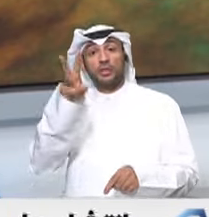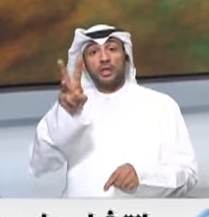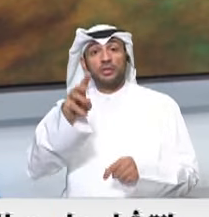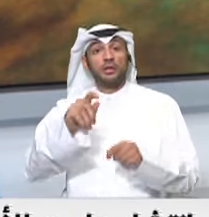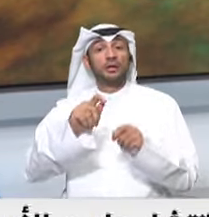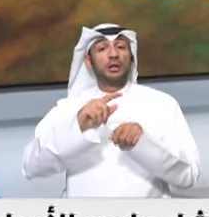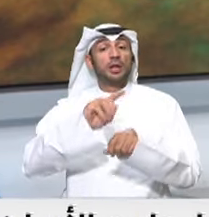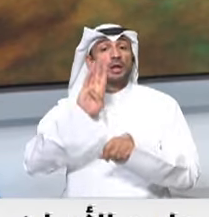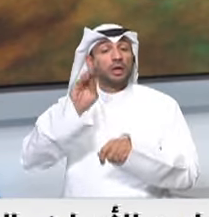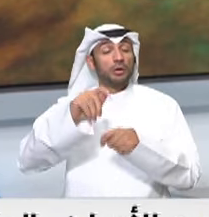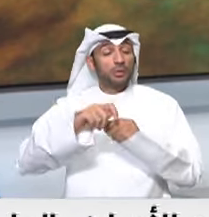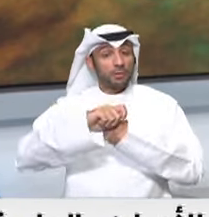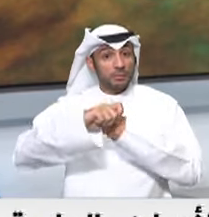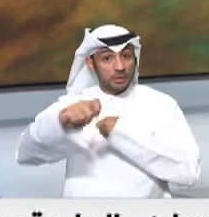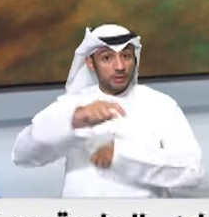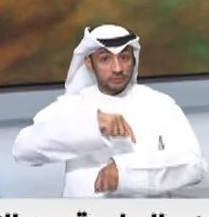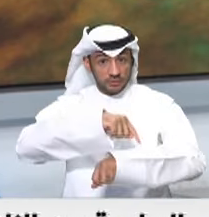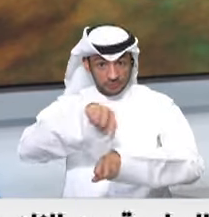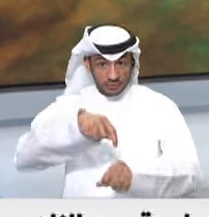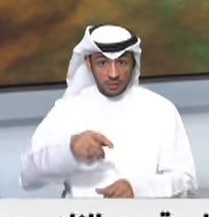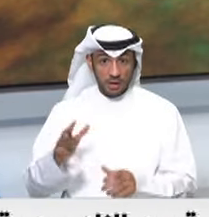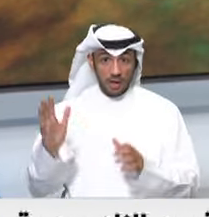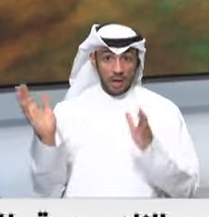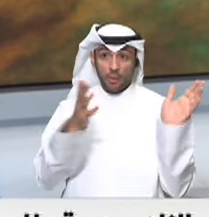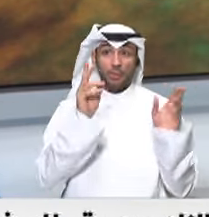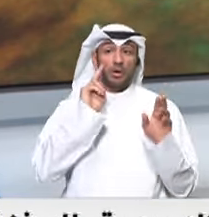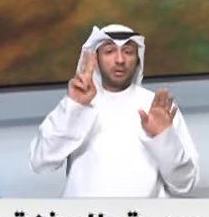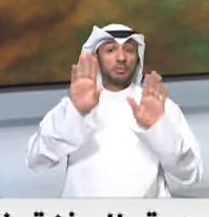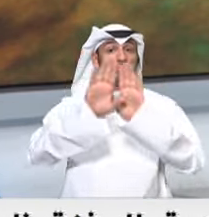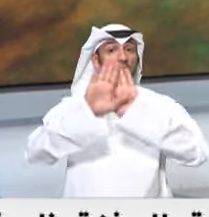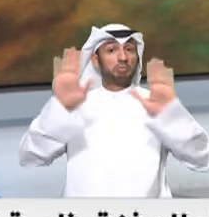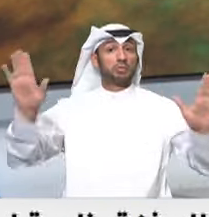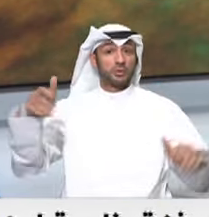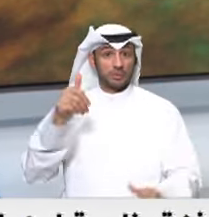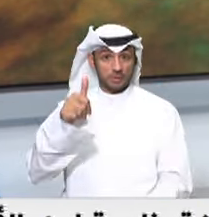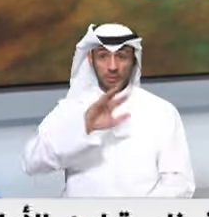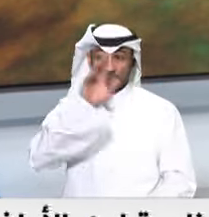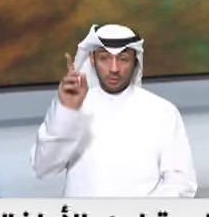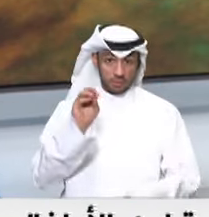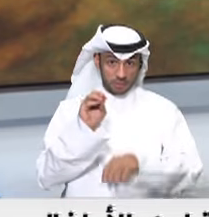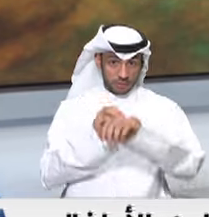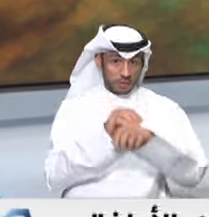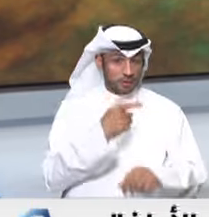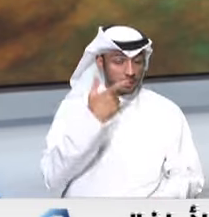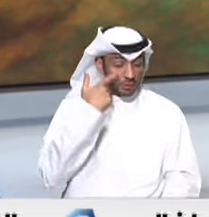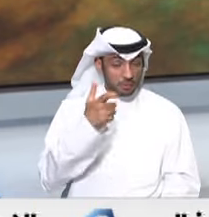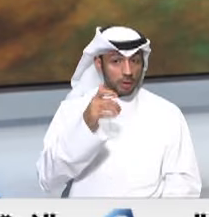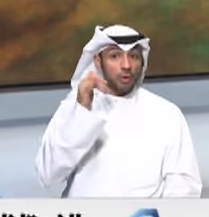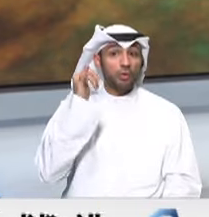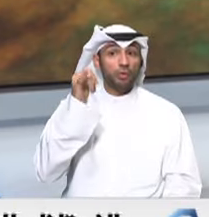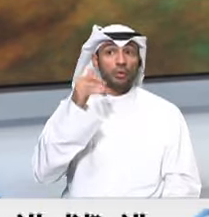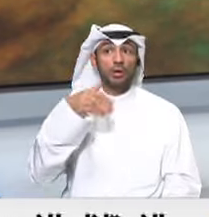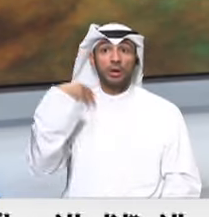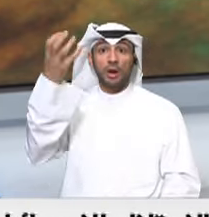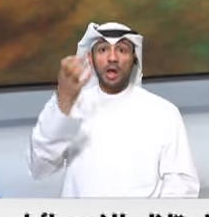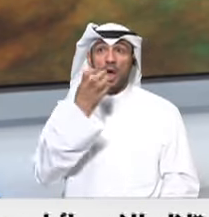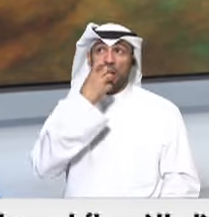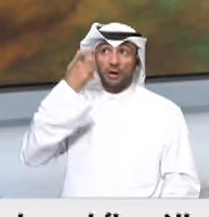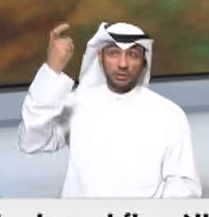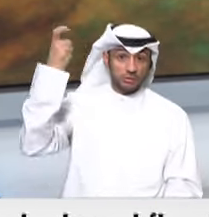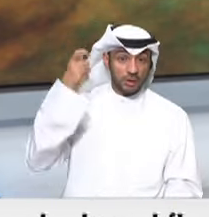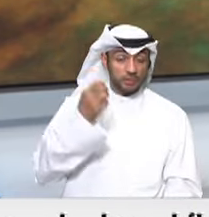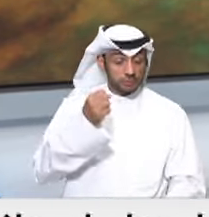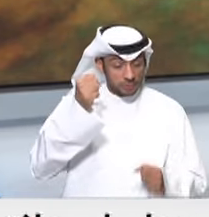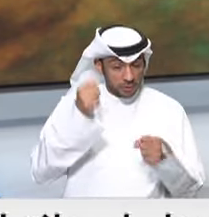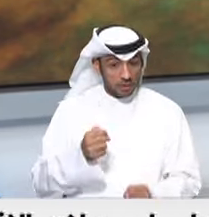الساعه الهواء خفيف الى معتدل اجواء مشمسه حاره تجنب اشعه الشمس خلال فتره الظهيره لتجنب الاجهاد الحراري